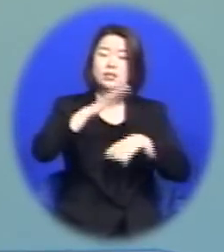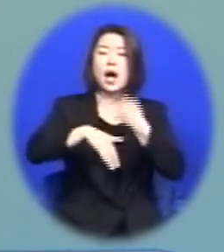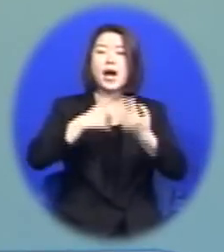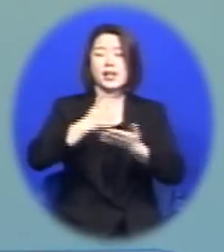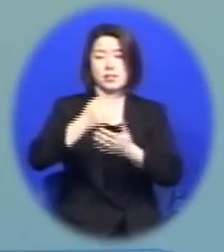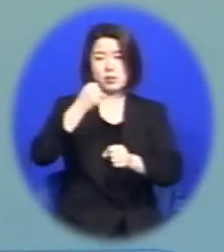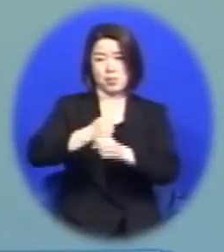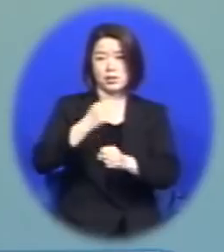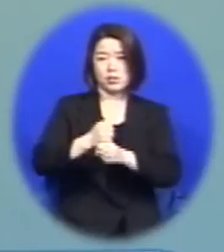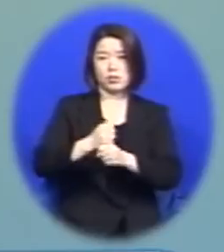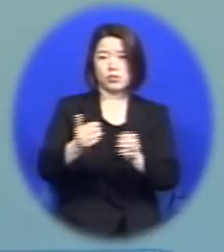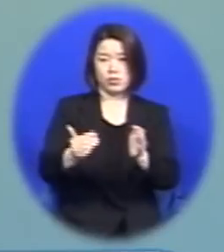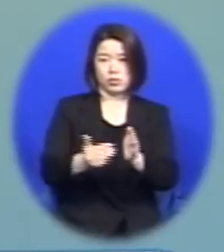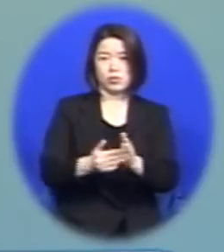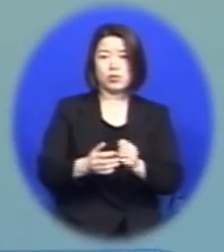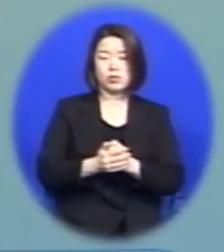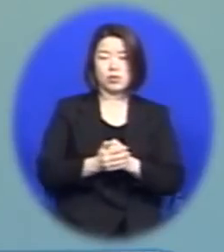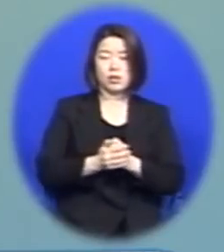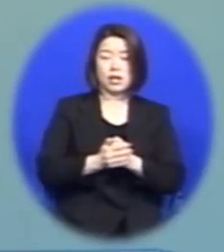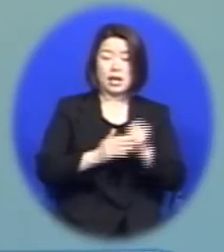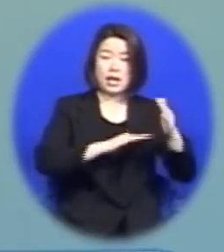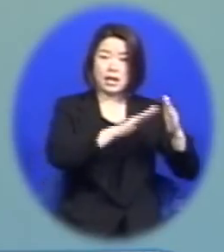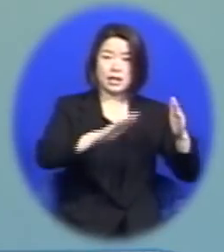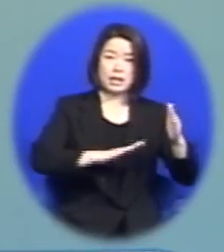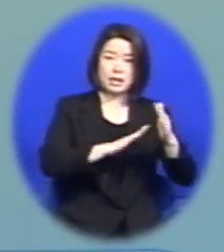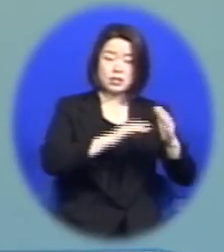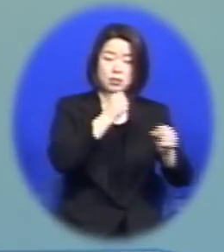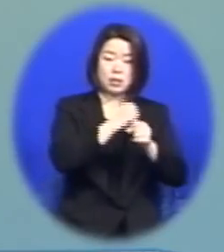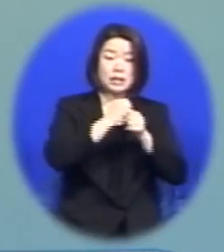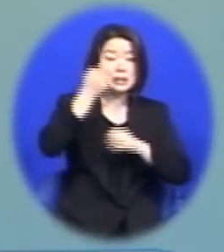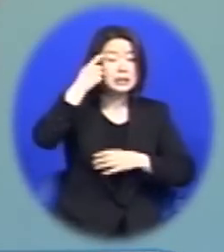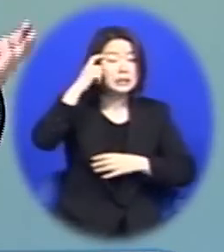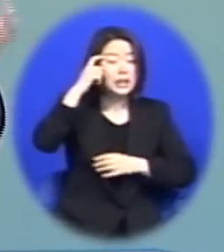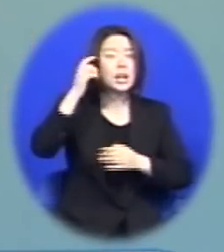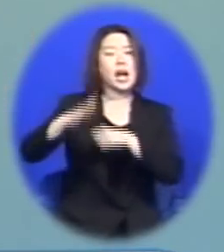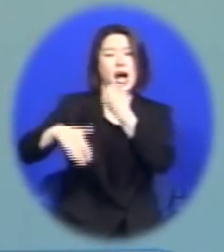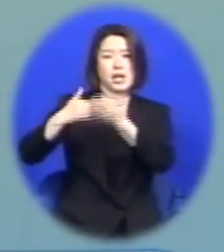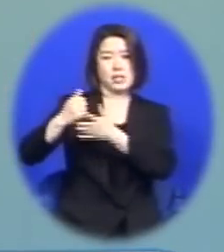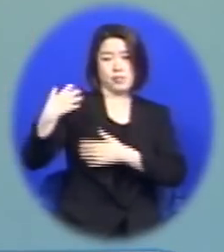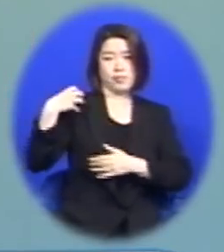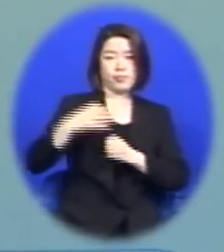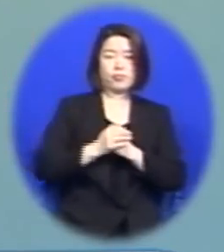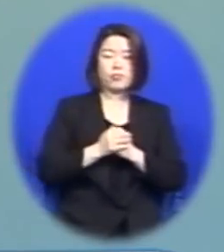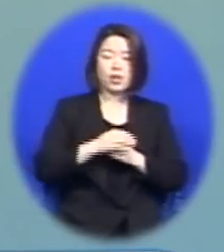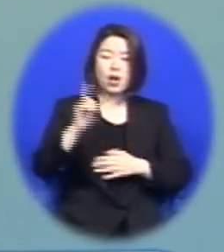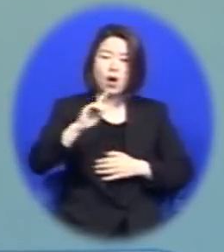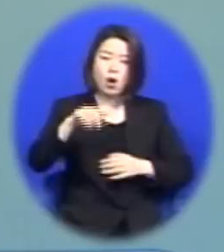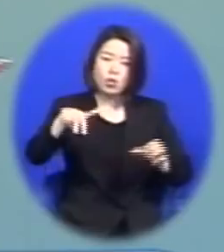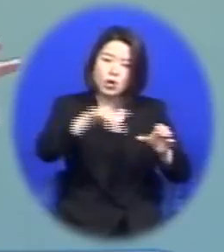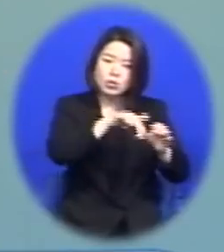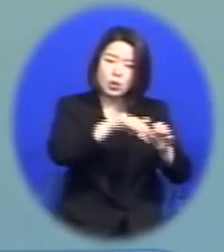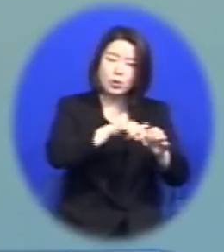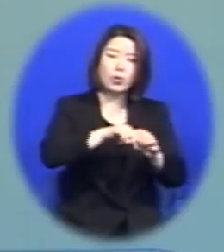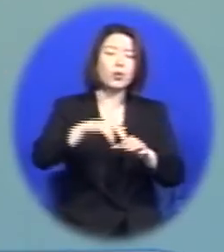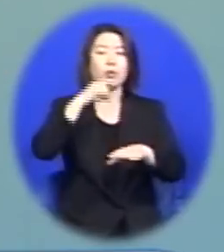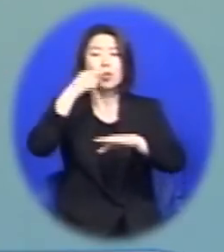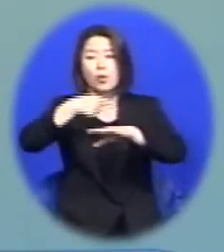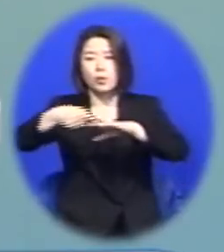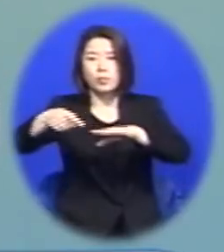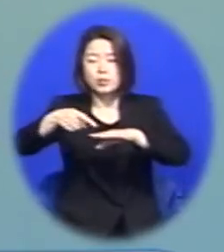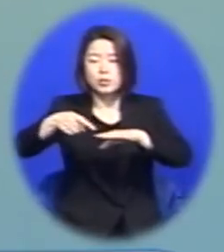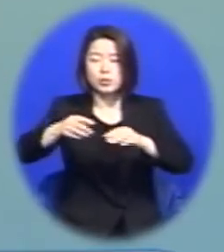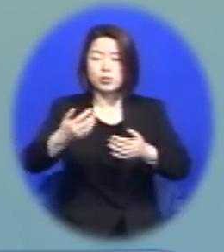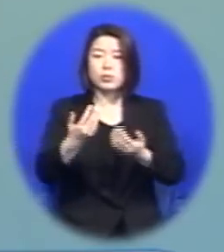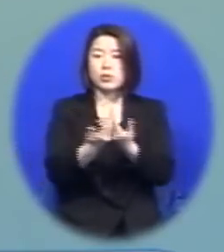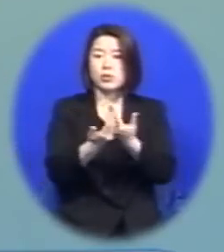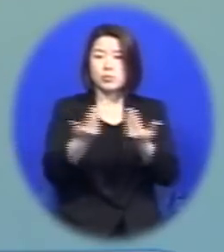만드셨어요 가정의 아이디어는 하나님이 세 요 어떤 종교 어떤 민족을 떠나 서던 결혼식은 그